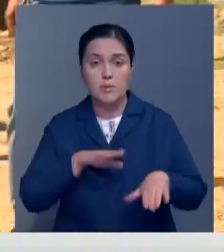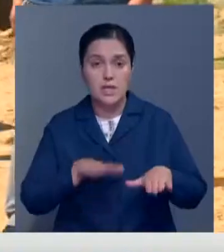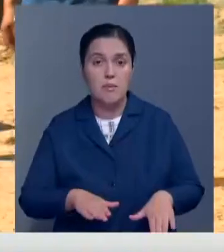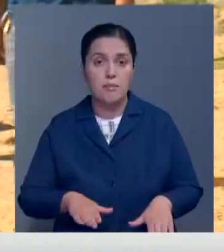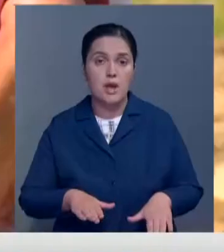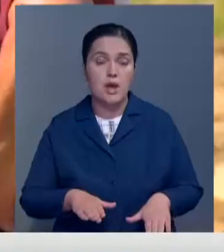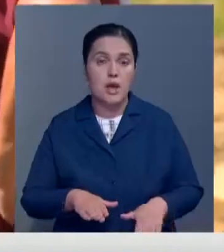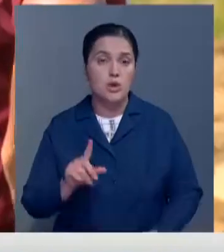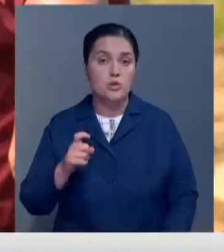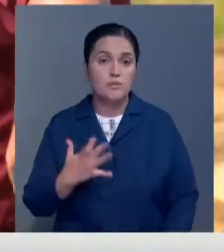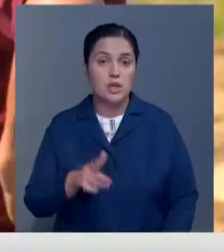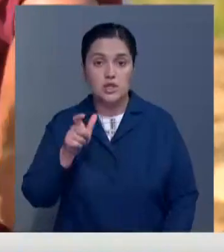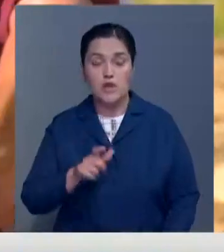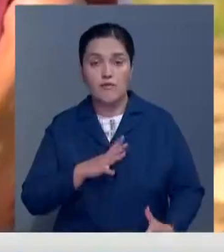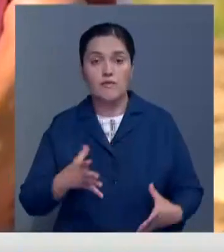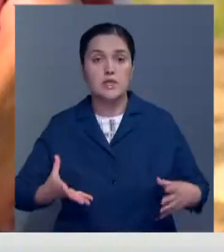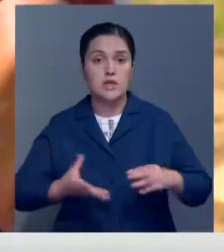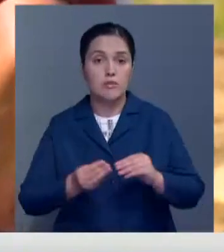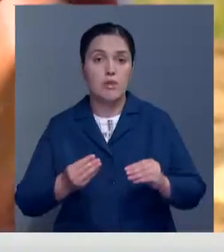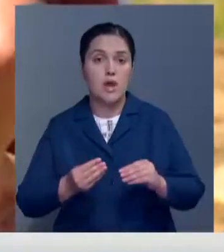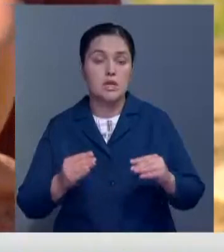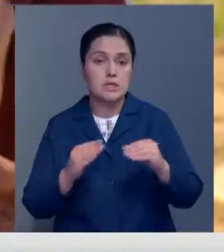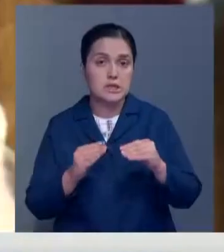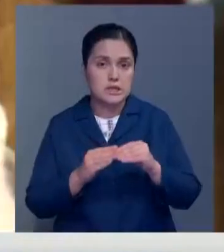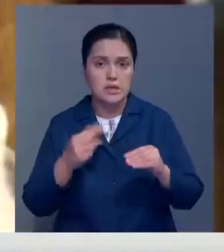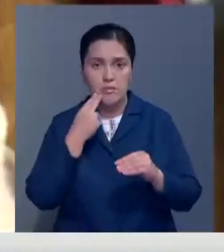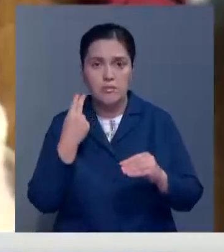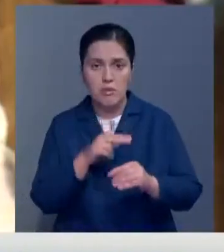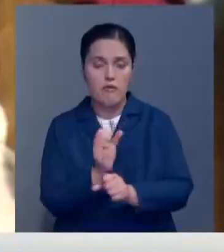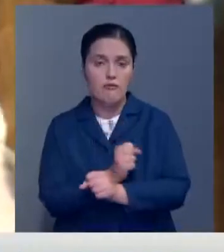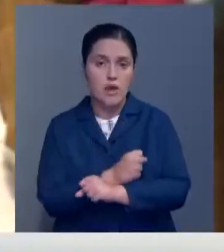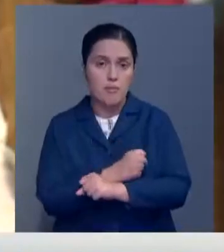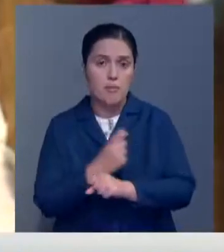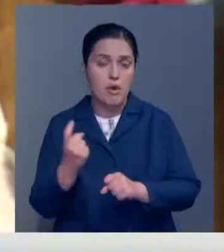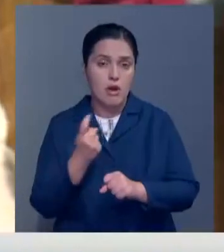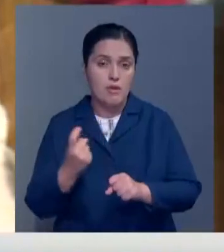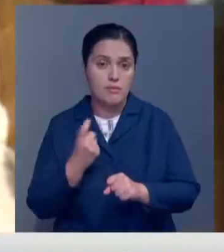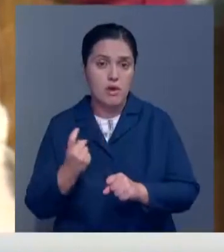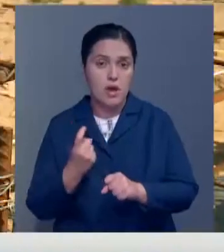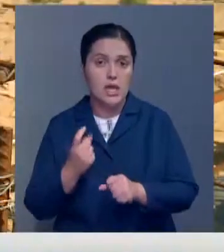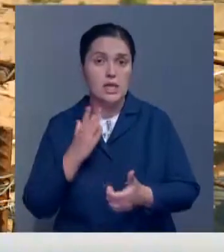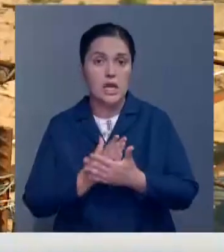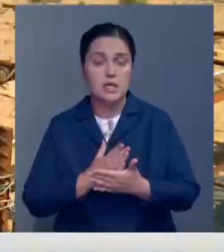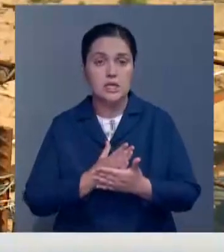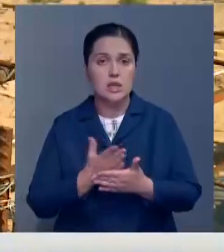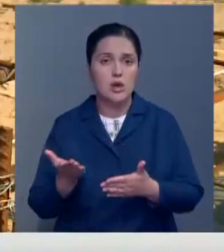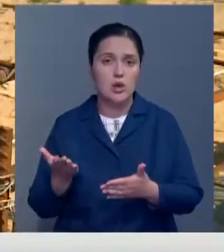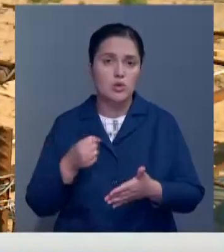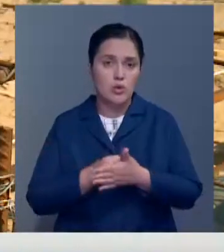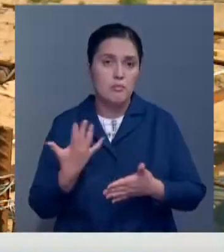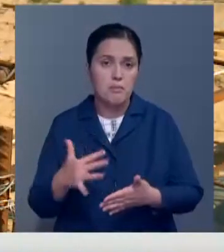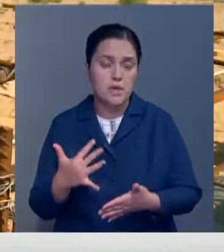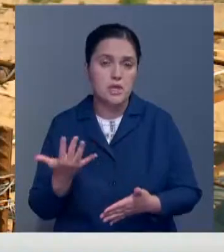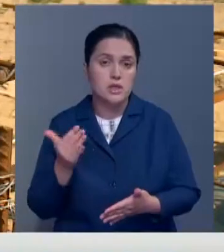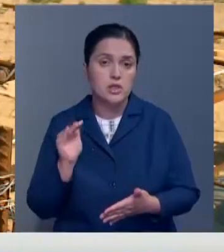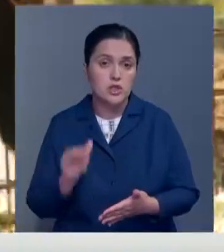рабочими местами 150 человек. Всего в регионе больше 10 племенных верблюдоводческих хозяйств. Поголовье в них доходит до